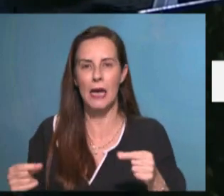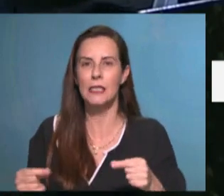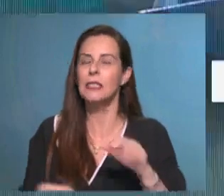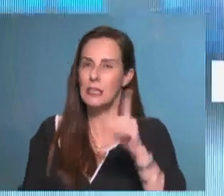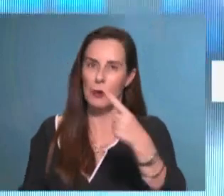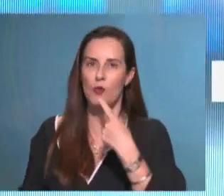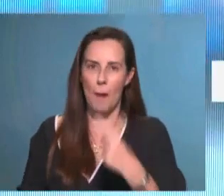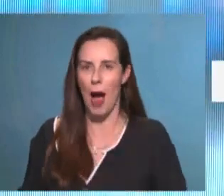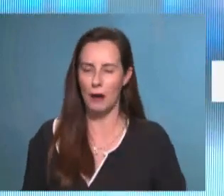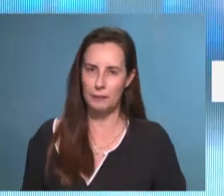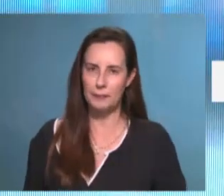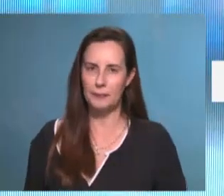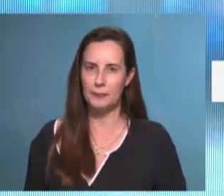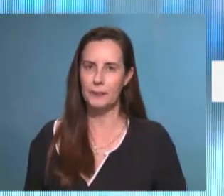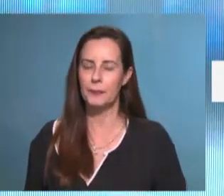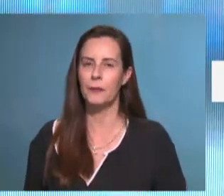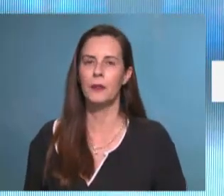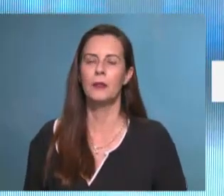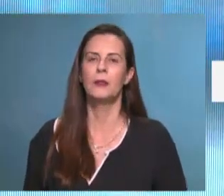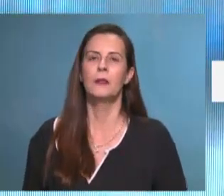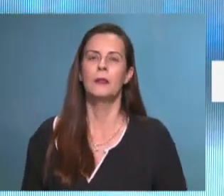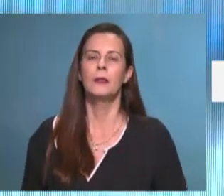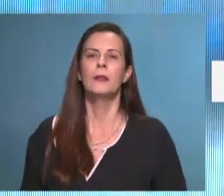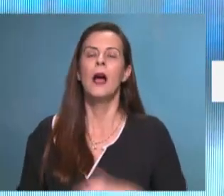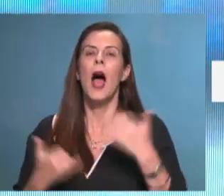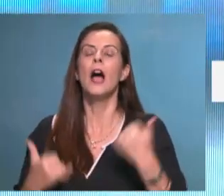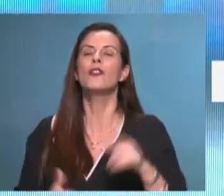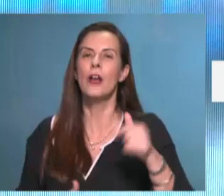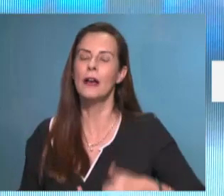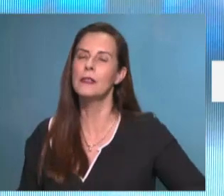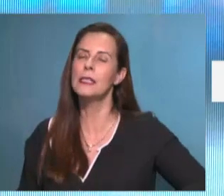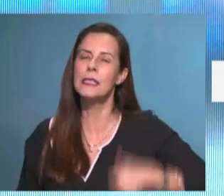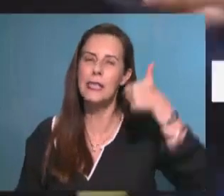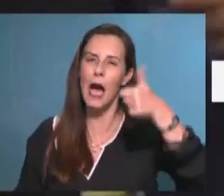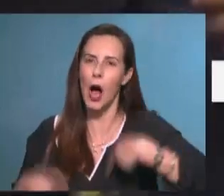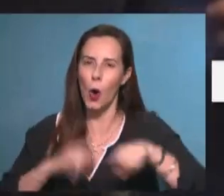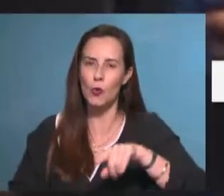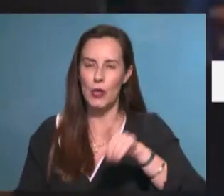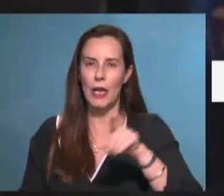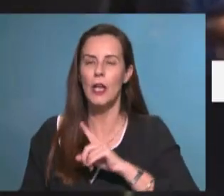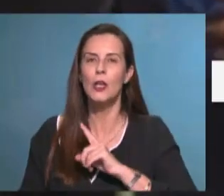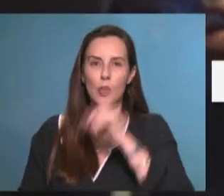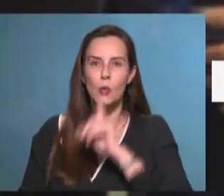הזהר. מגבול הדרום אל גבול הצפון, שר החוץ של סוריה, ווליד אל-מועלם,